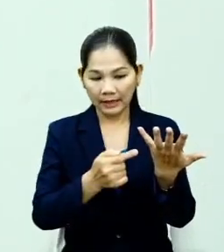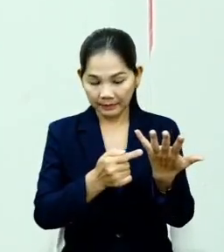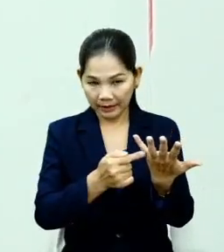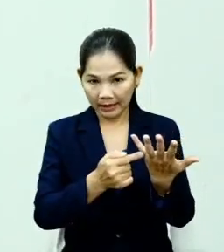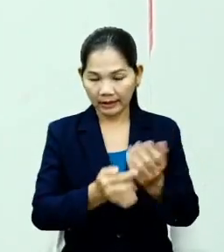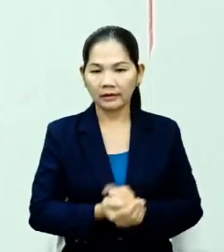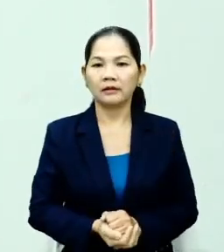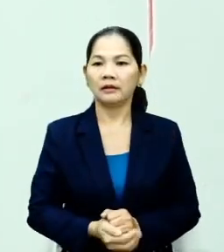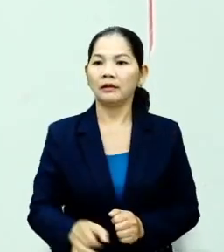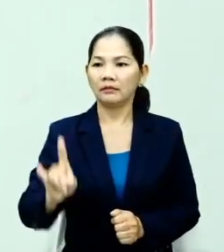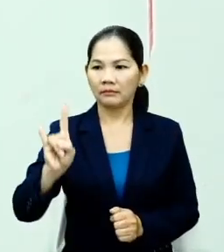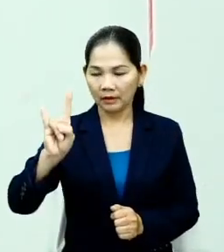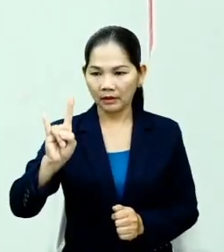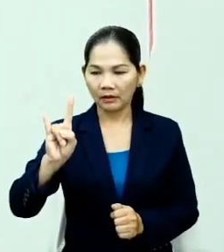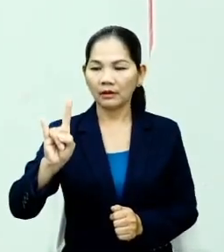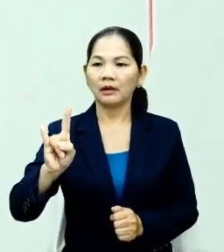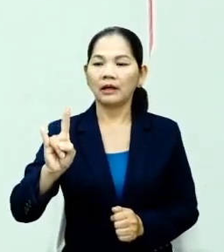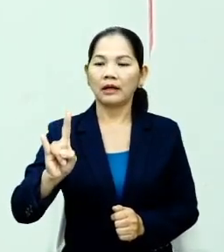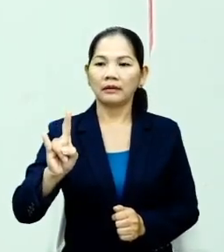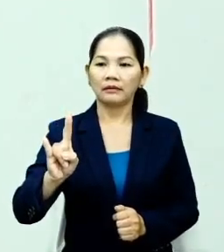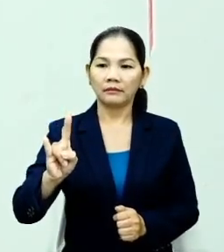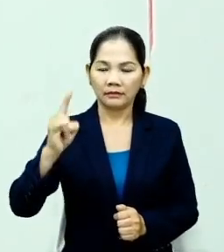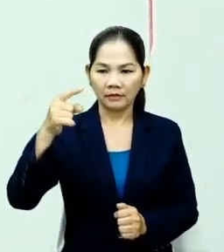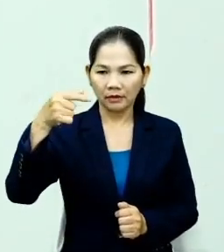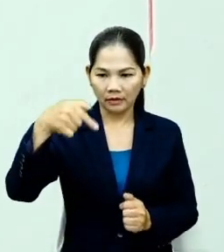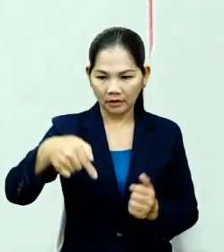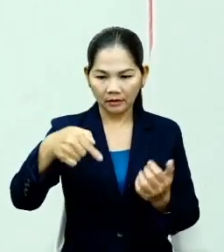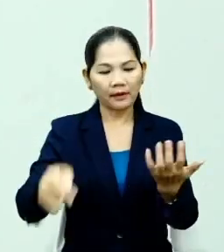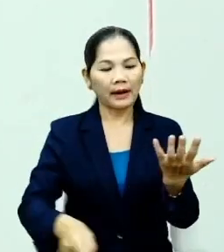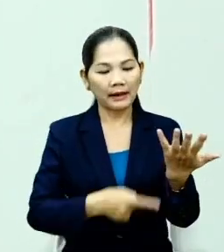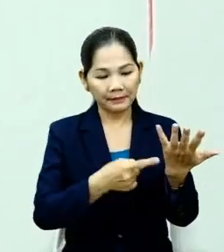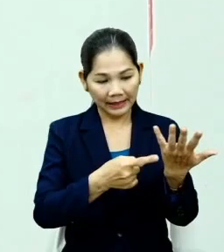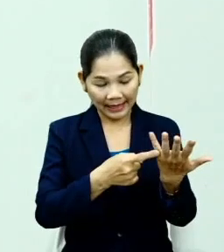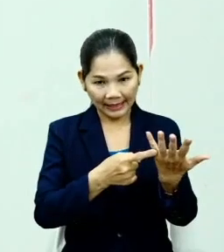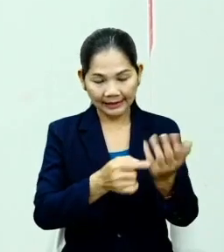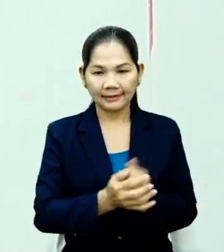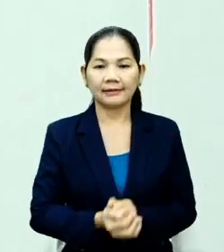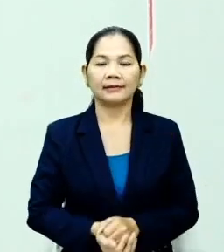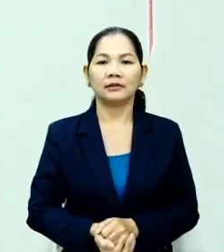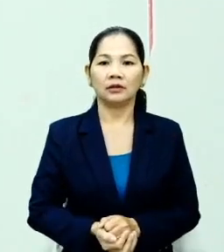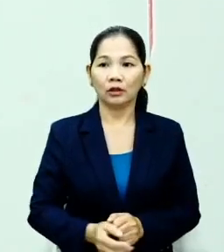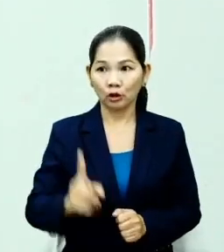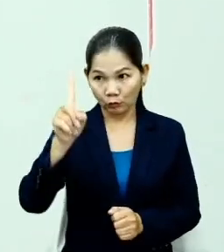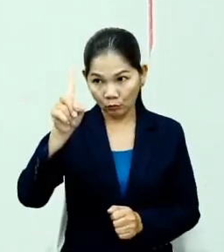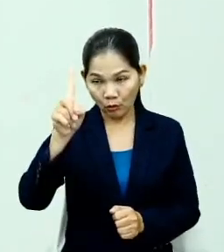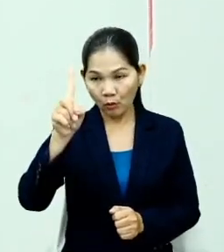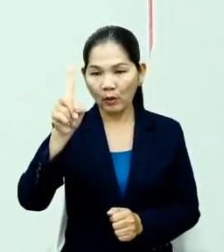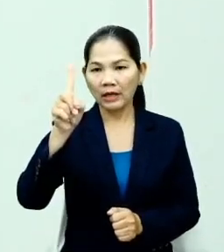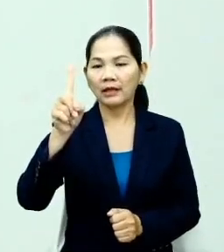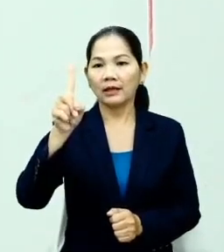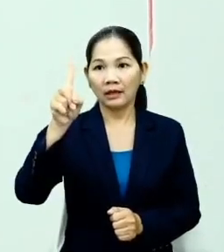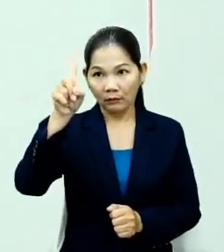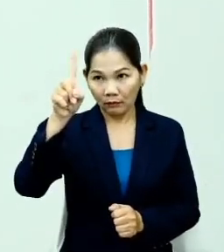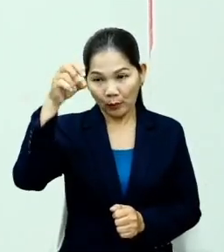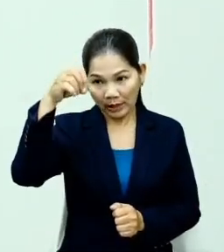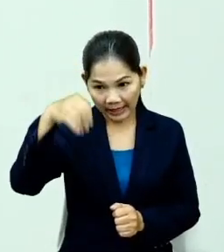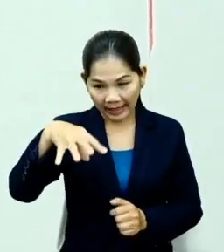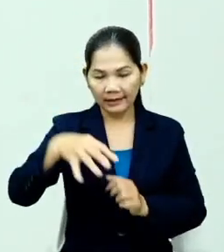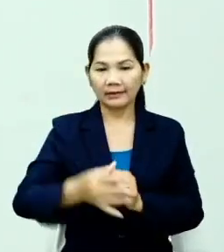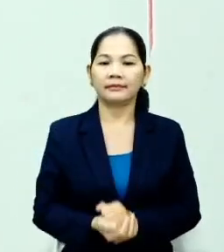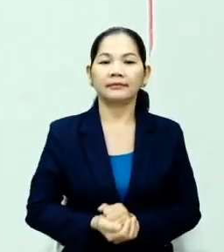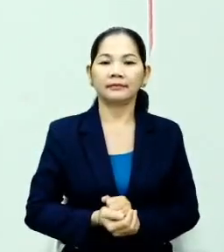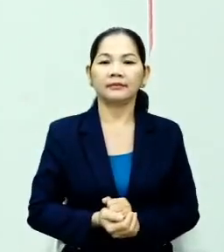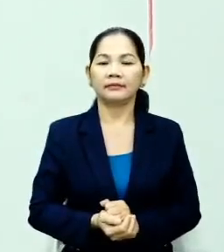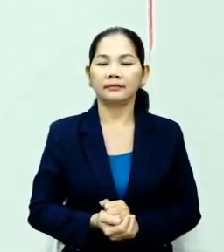sđam một đong tiệt na con mng ngọ ai mng ngai chà à lát nhạc rú sẽ xếp chiêng bẩn